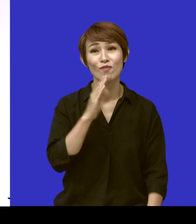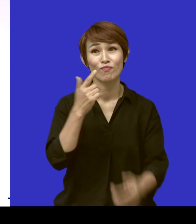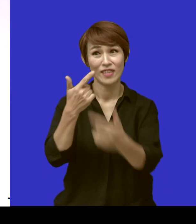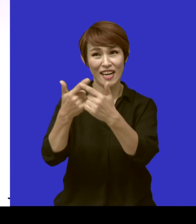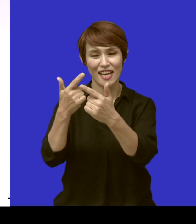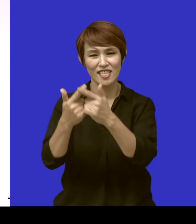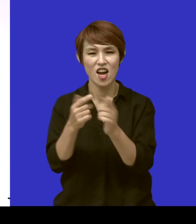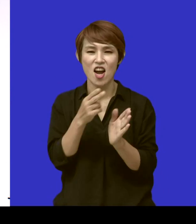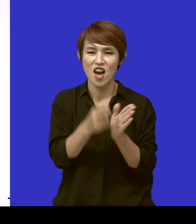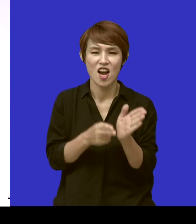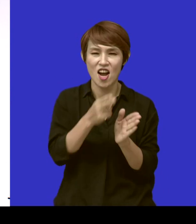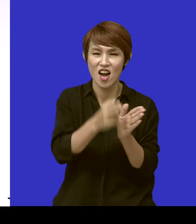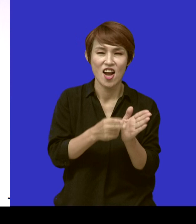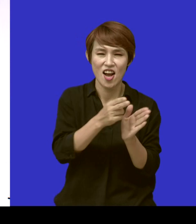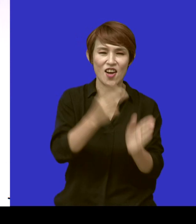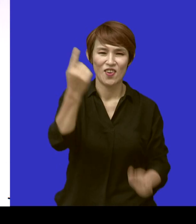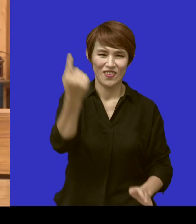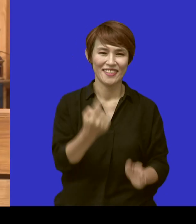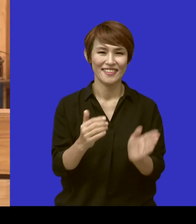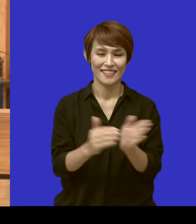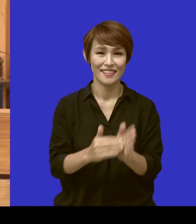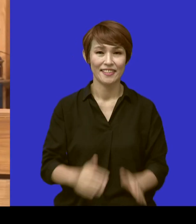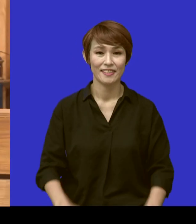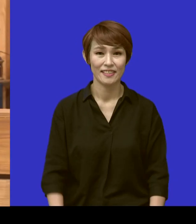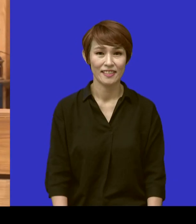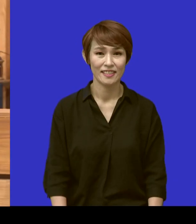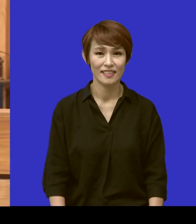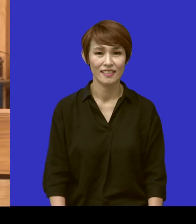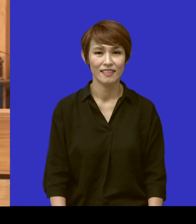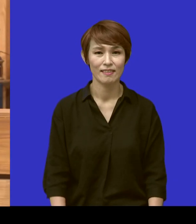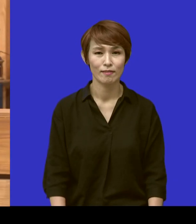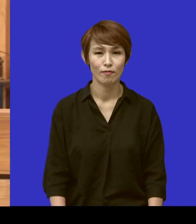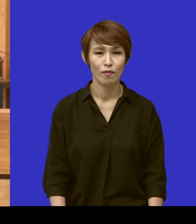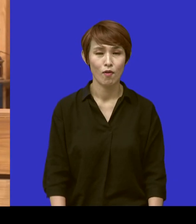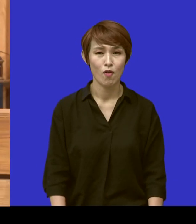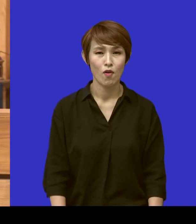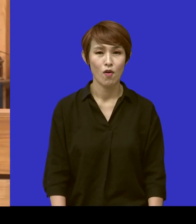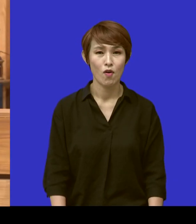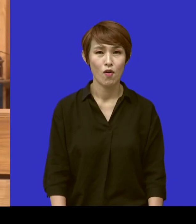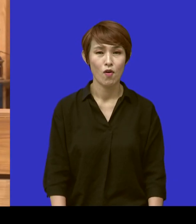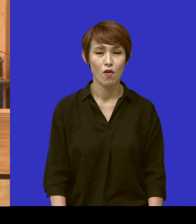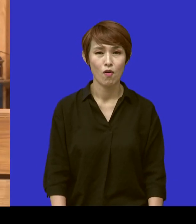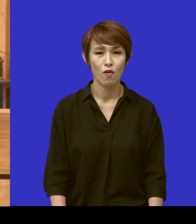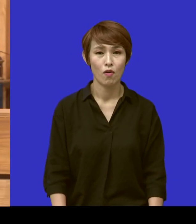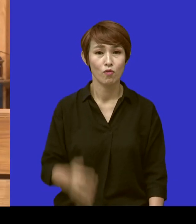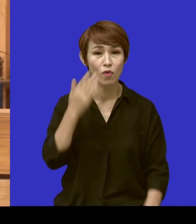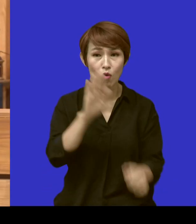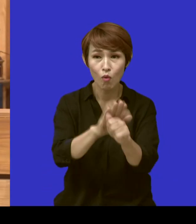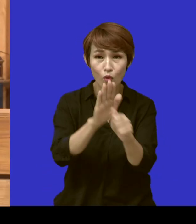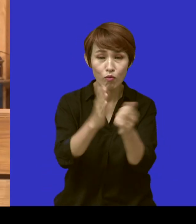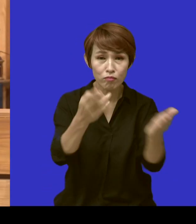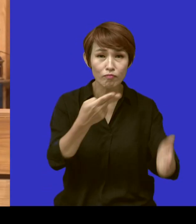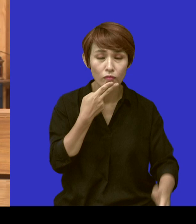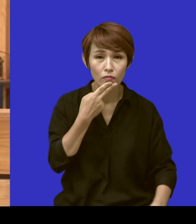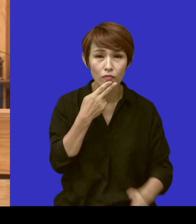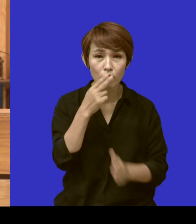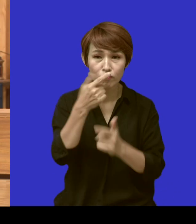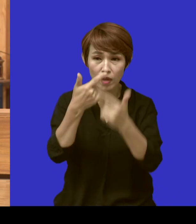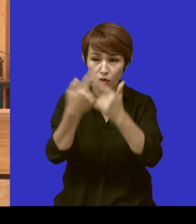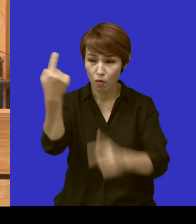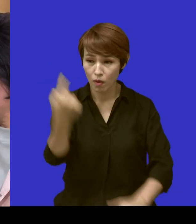부산에서 기차 타고 왔습니다. 그럼 굉장히 많은 분들이 오신 것 같은데 누가 도움이 없이는 올 수 없잖아요. 누구 같이